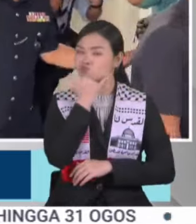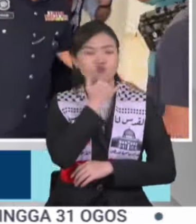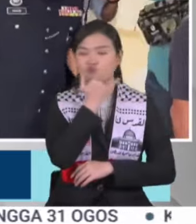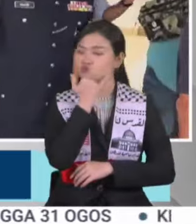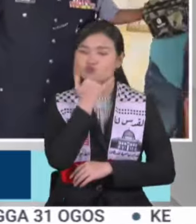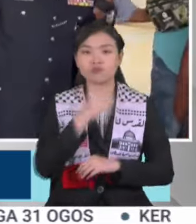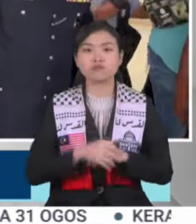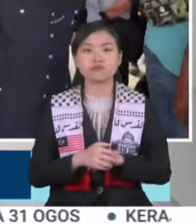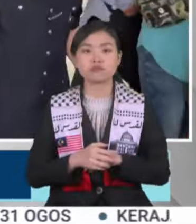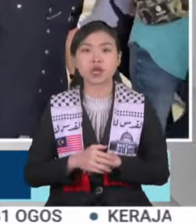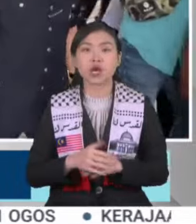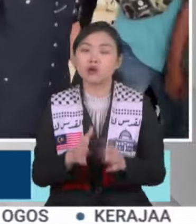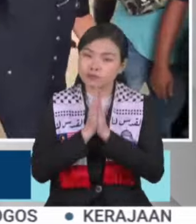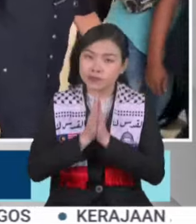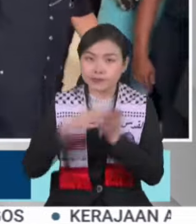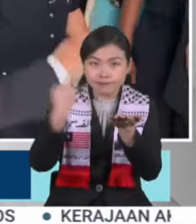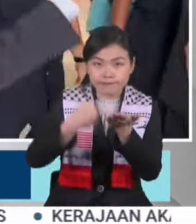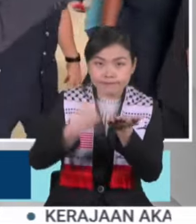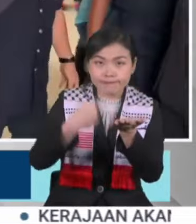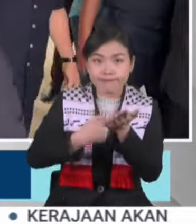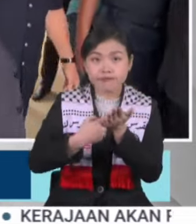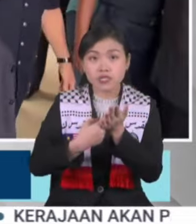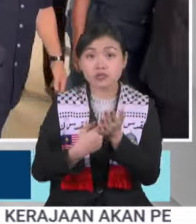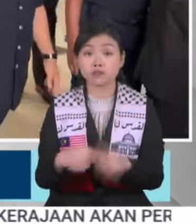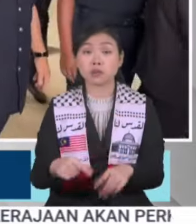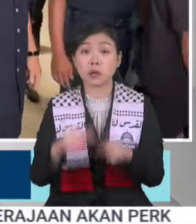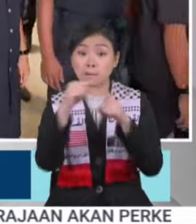mohon dibicarakan.